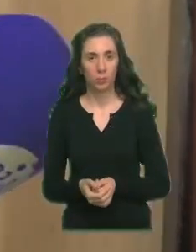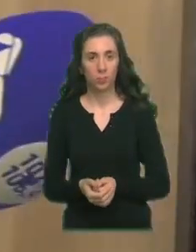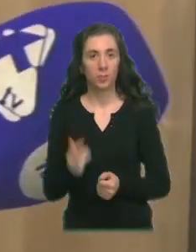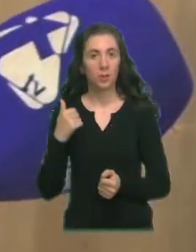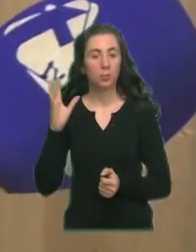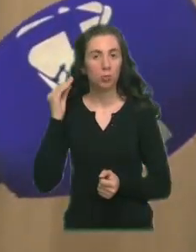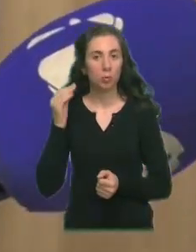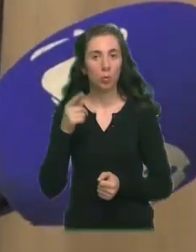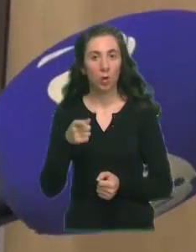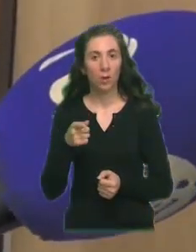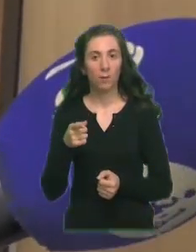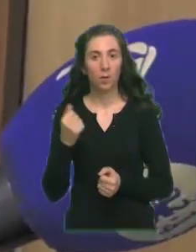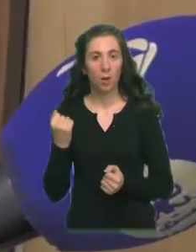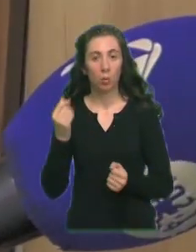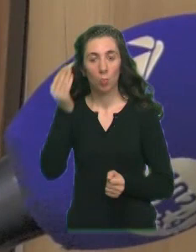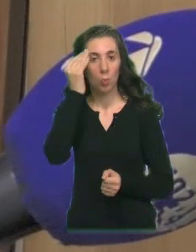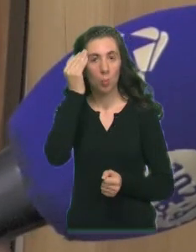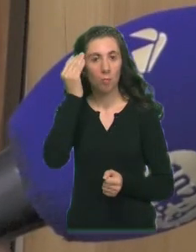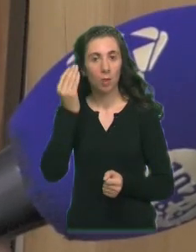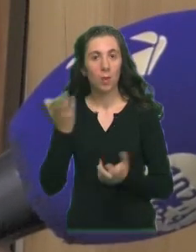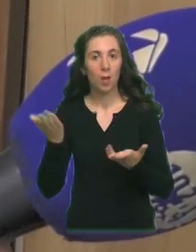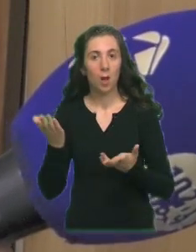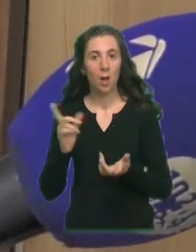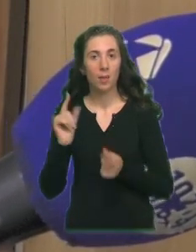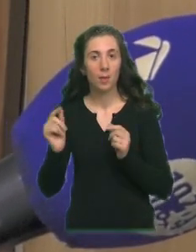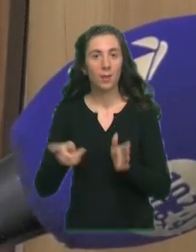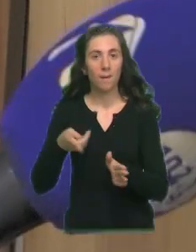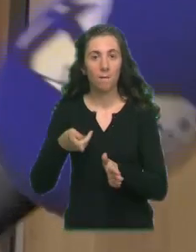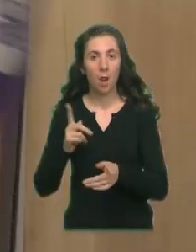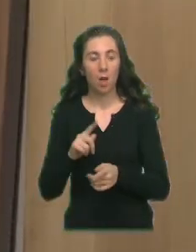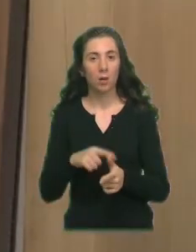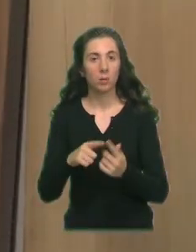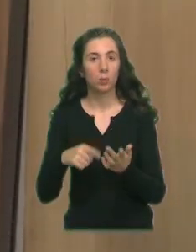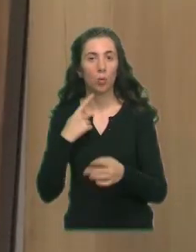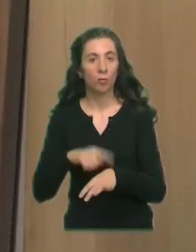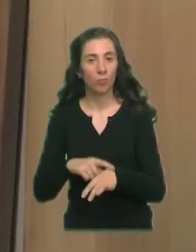Pa evo, ja sam čula da vi jako dobro pamtite kada ide koji vlak.